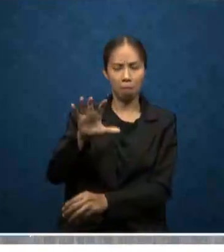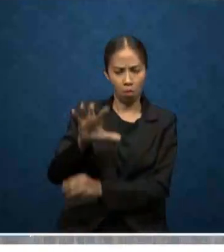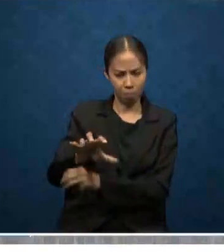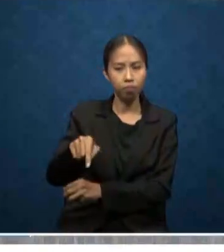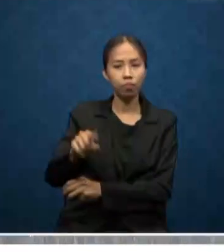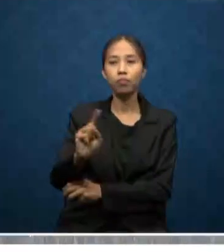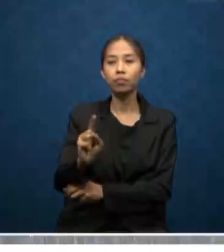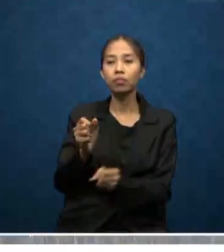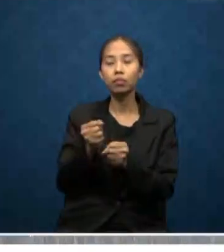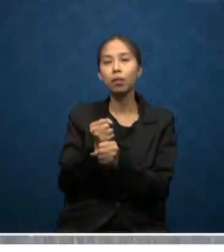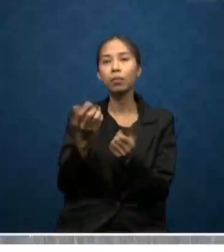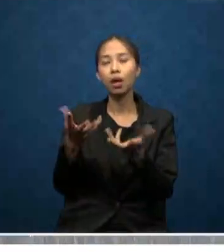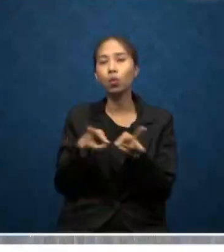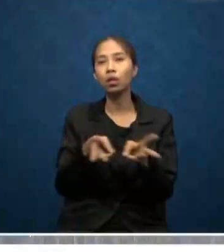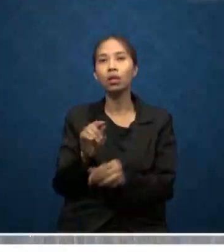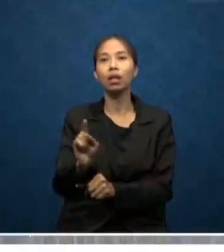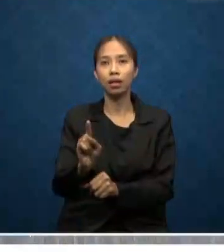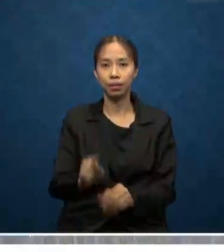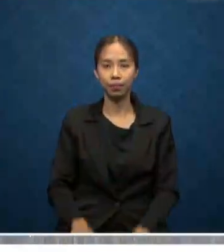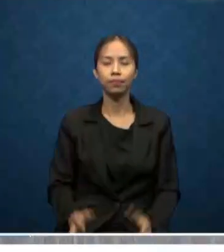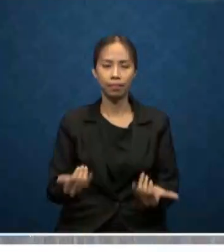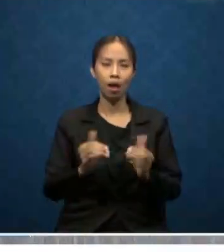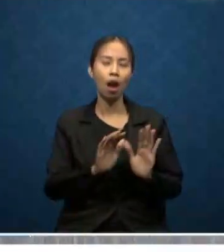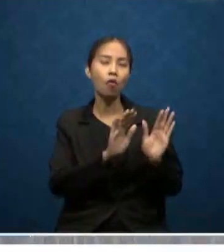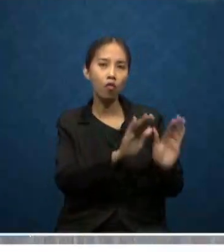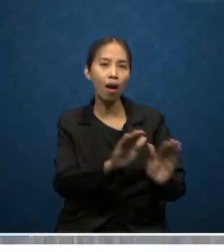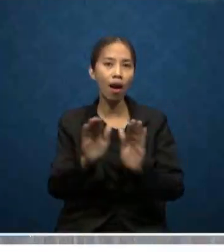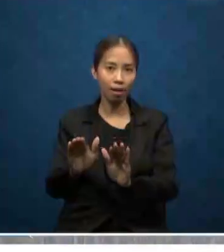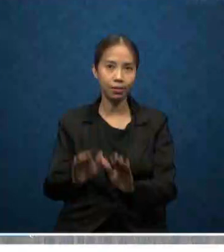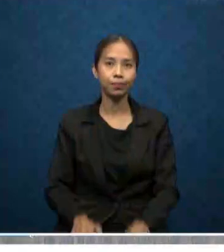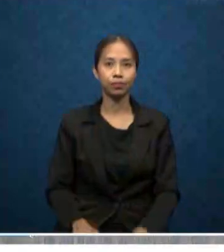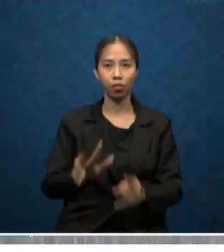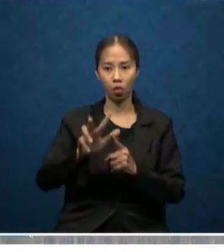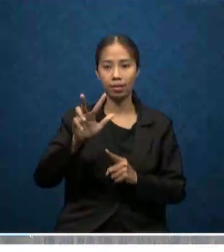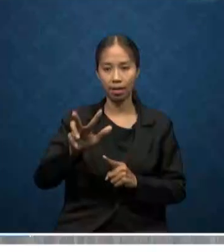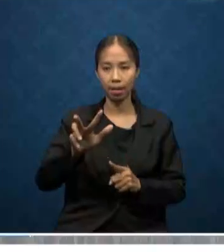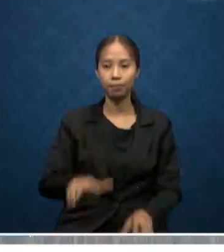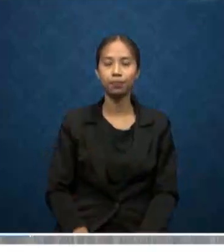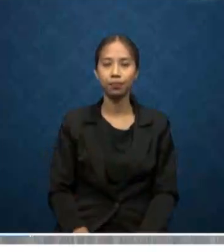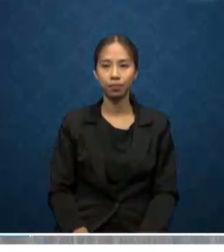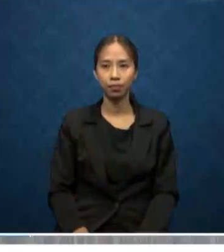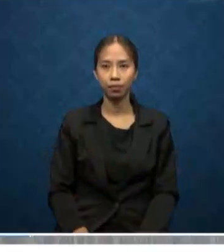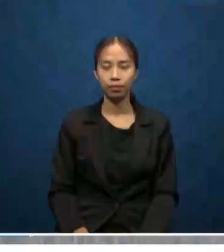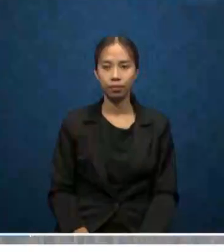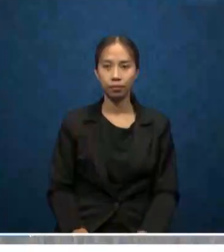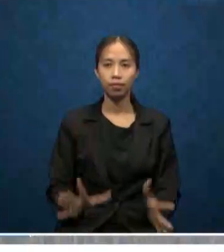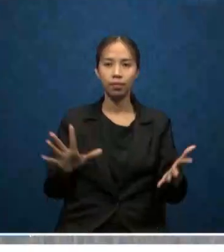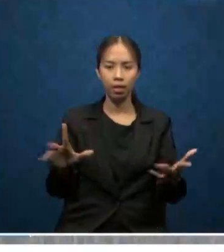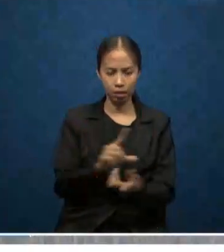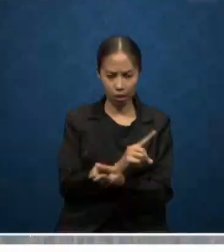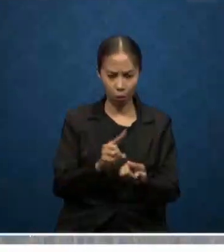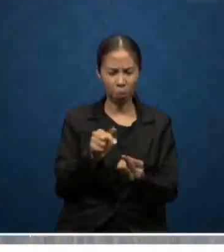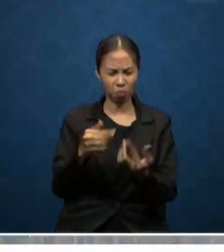งนี้อันนี้ก็ขอฝากนิดนะครับแล้วข้อที่3ผมถือว่าสังคมตัวนี้น่